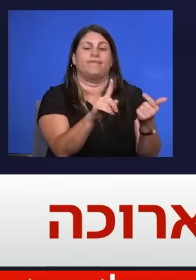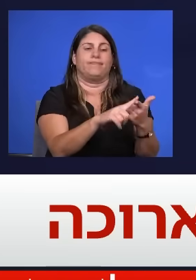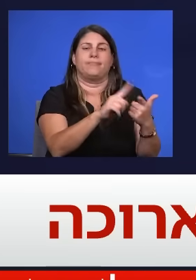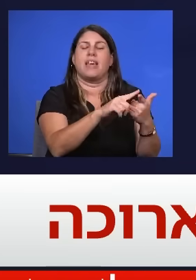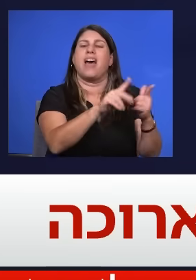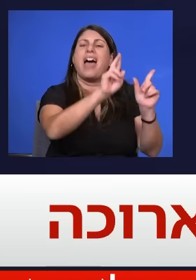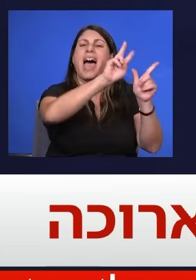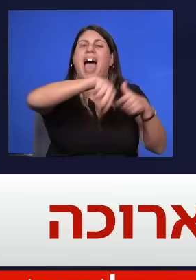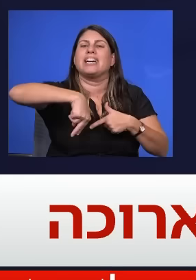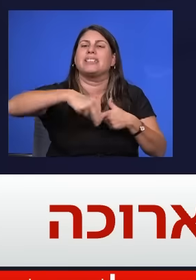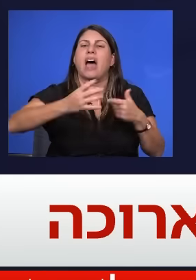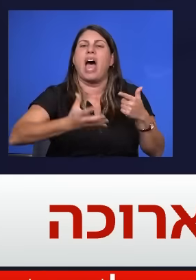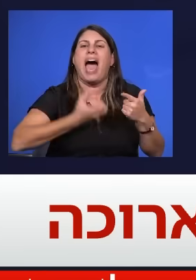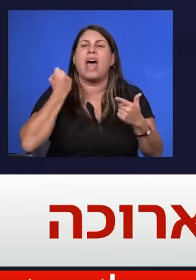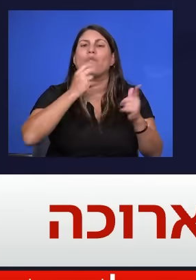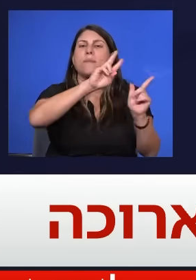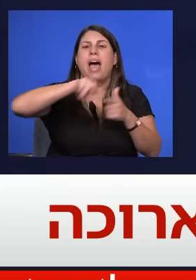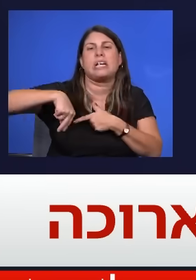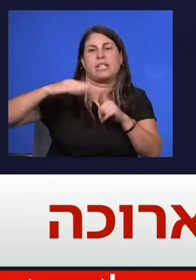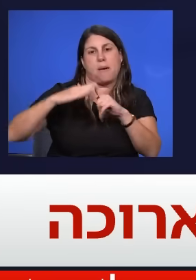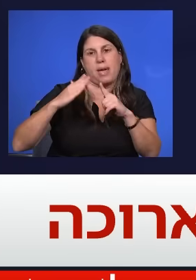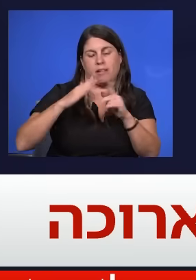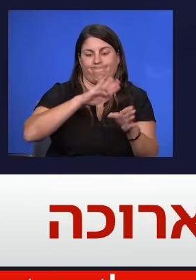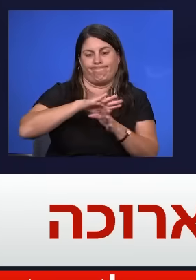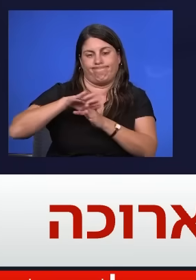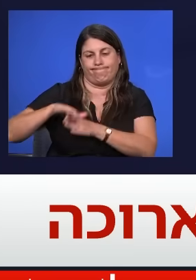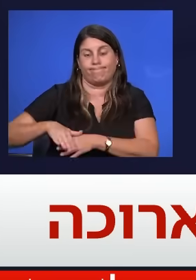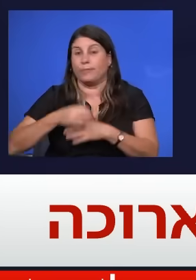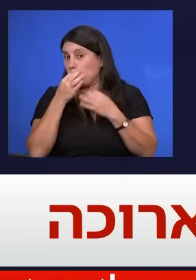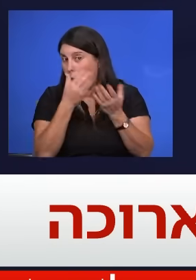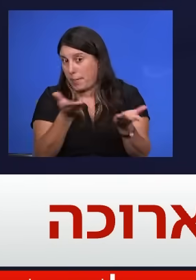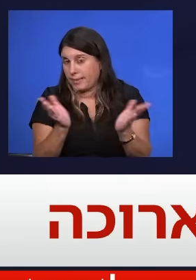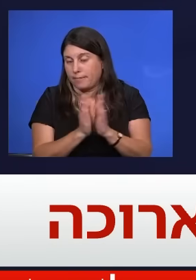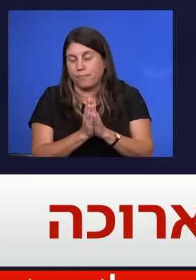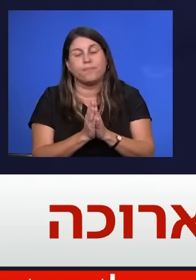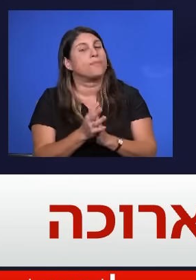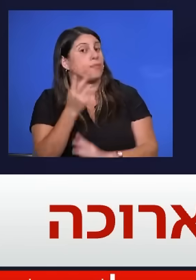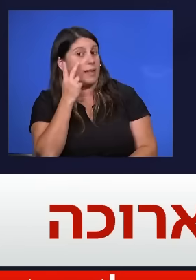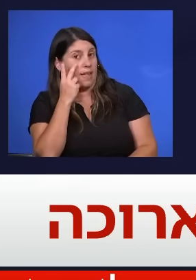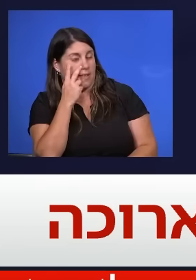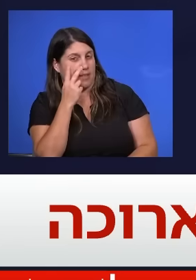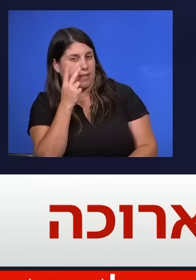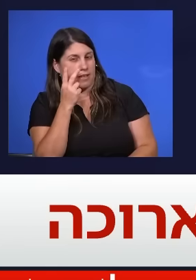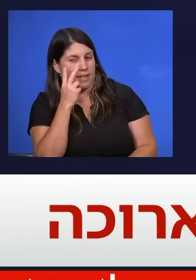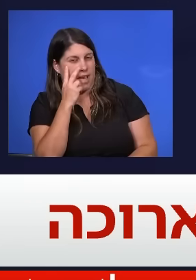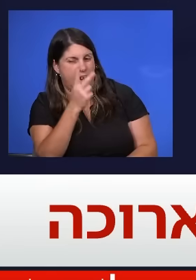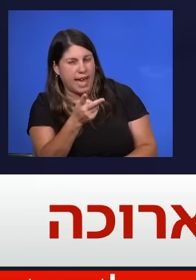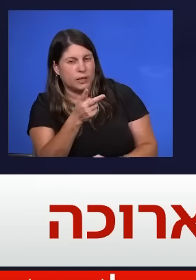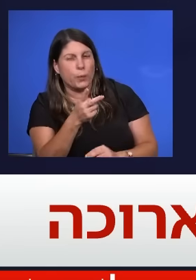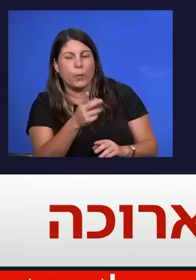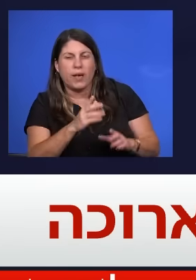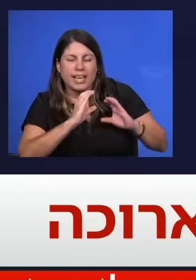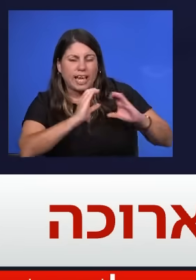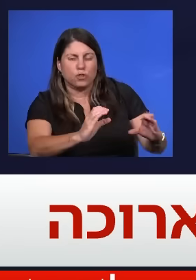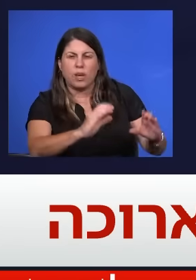עליון. אני אענה על שאלות. תת-אלוף אגרי, ראינו את דיברת על התת-קרקע, ראינו את קריסת הכבישים בעזה היום.